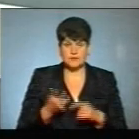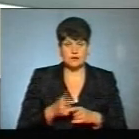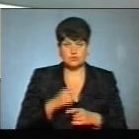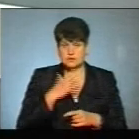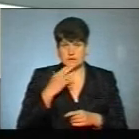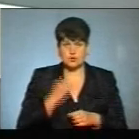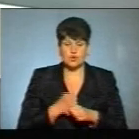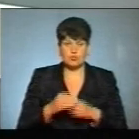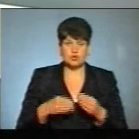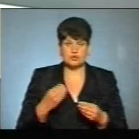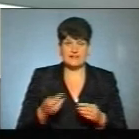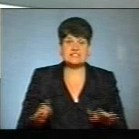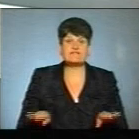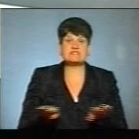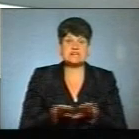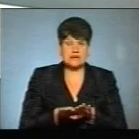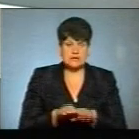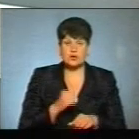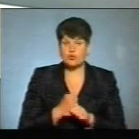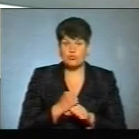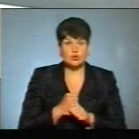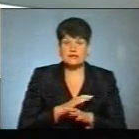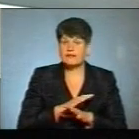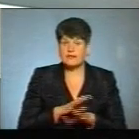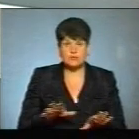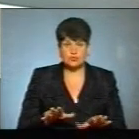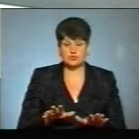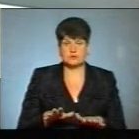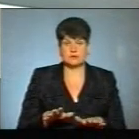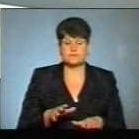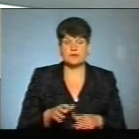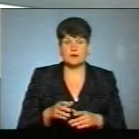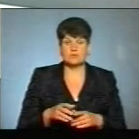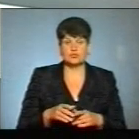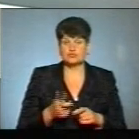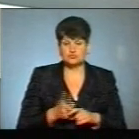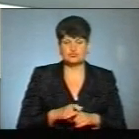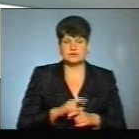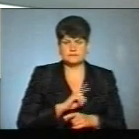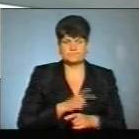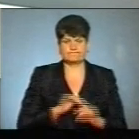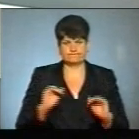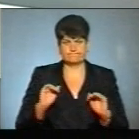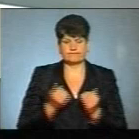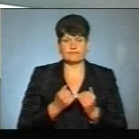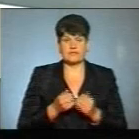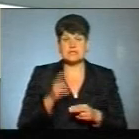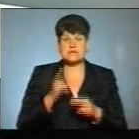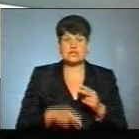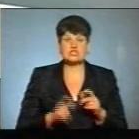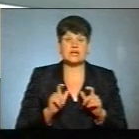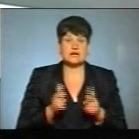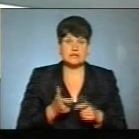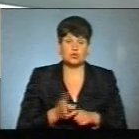багато роботодавців закриті, то і роботи такої не буде, пропозицій стільки не буде, тому що вона дійсно різко зменшилася. Ну, якщо закінчиться карантин, дуже